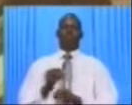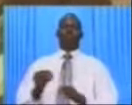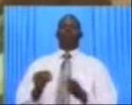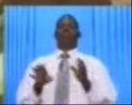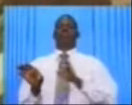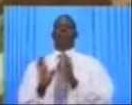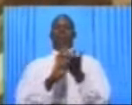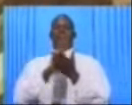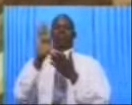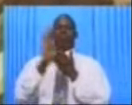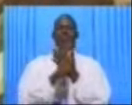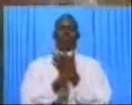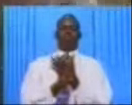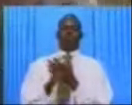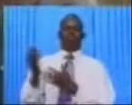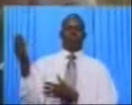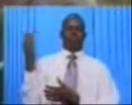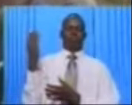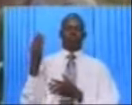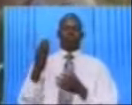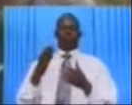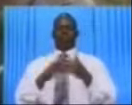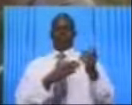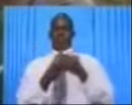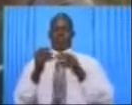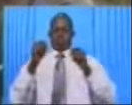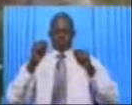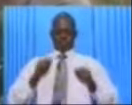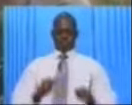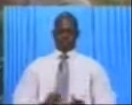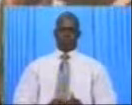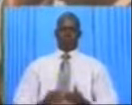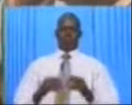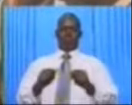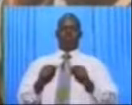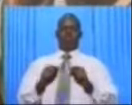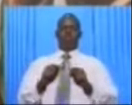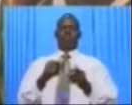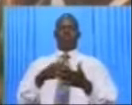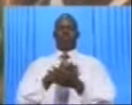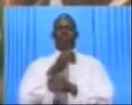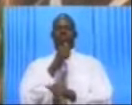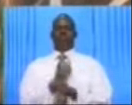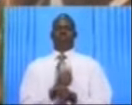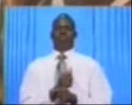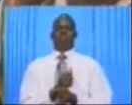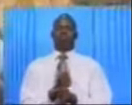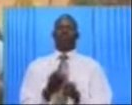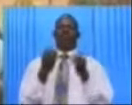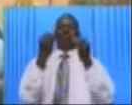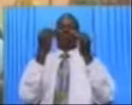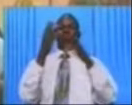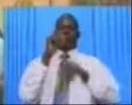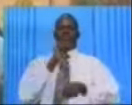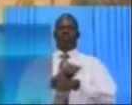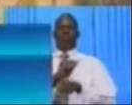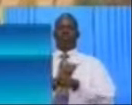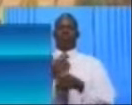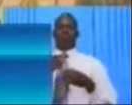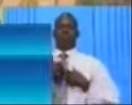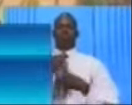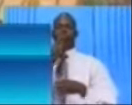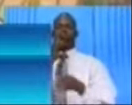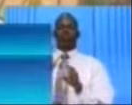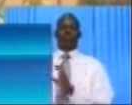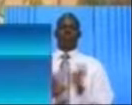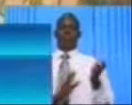gestion écoulée afin de mieux jalonner les sentiers de développement de cette nouvelle année. Beaucoup d'activités ont été menées